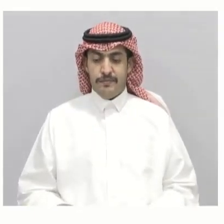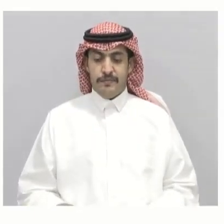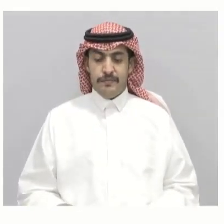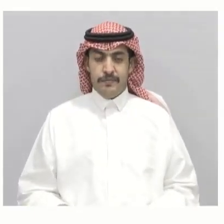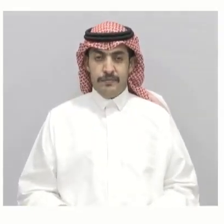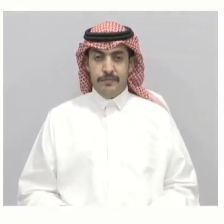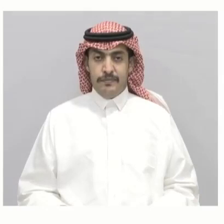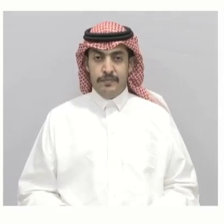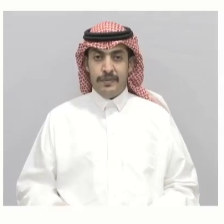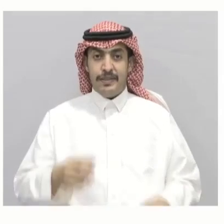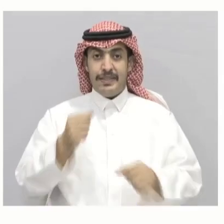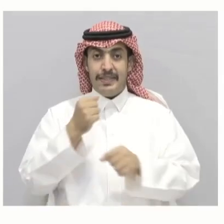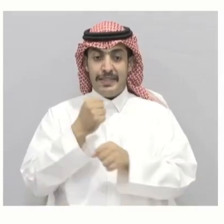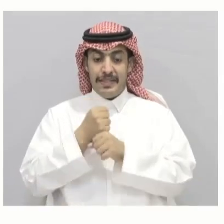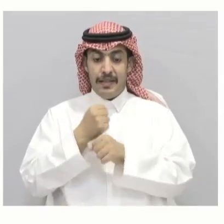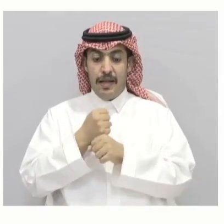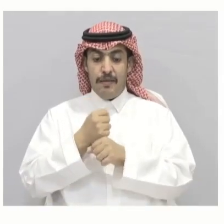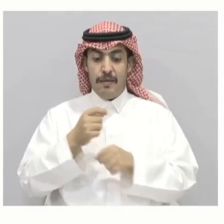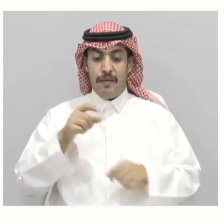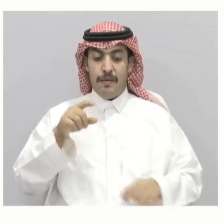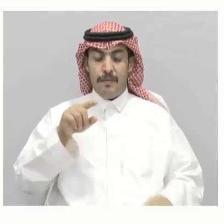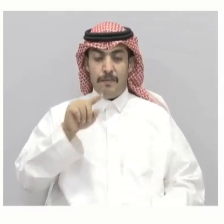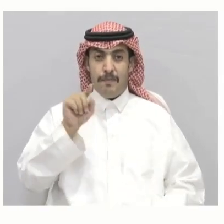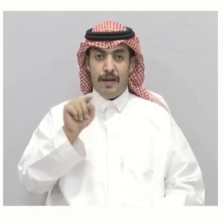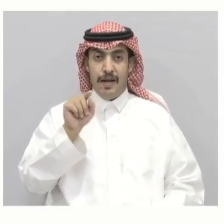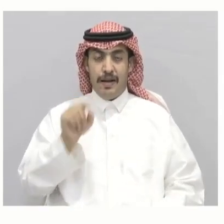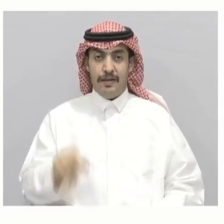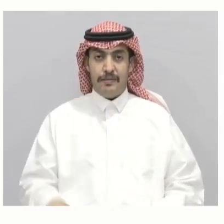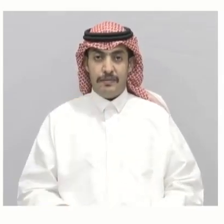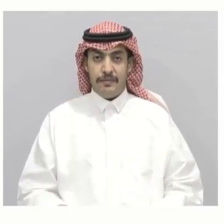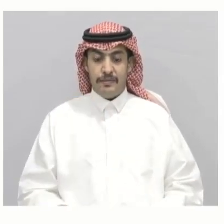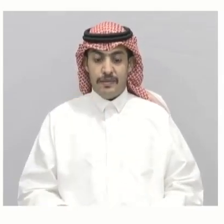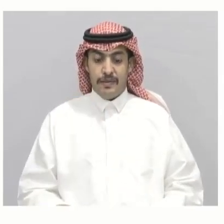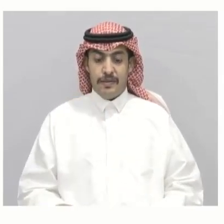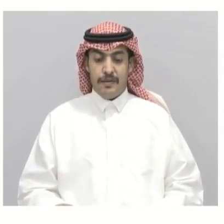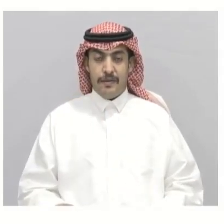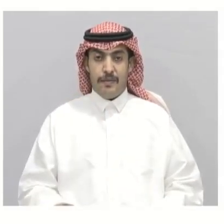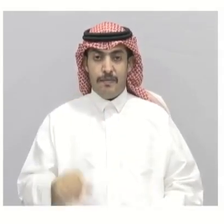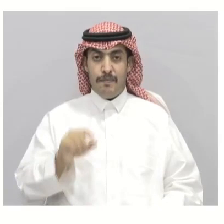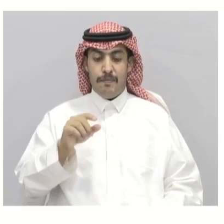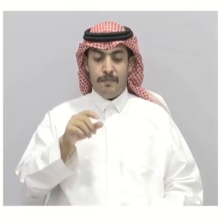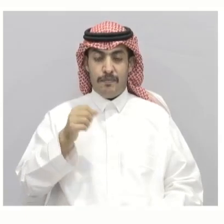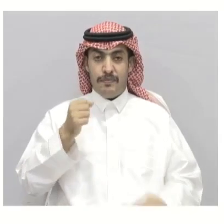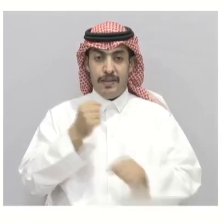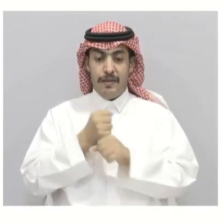اذا باستخدام المنقله اوجد قياس الزوايا